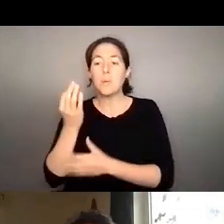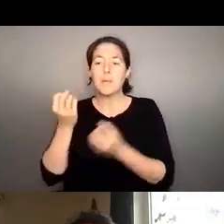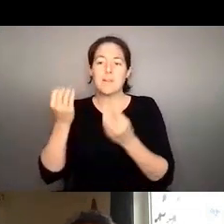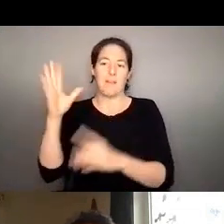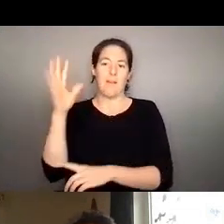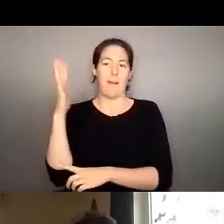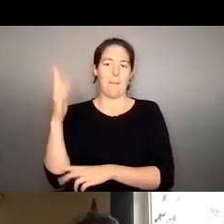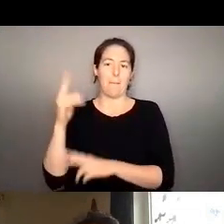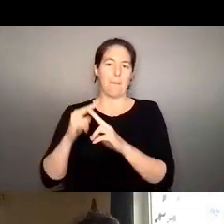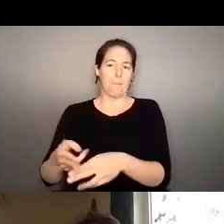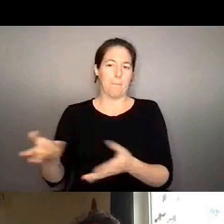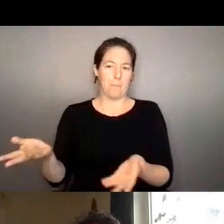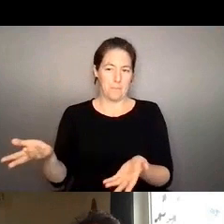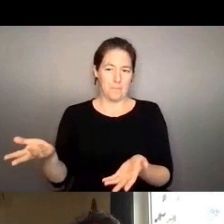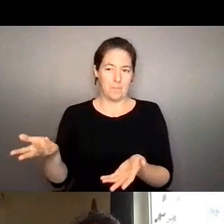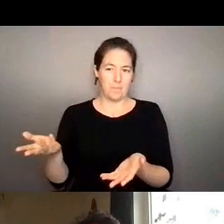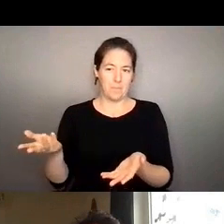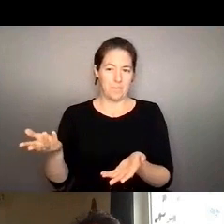garder un peu cette